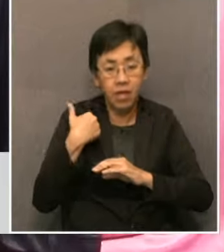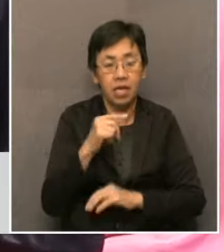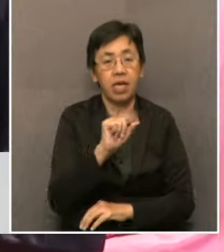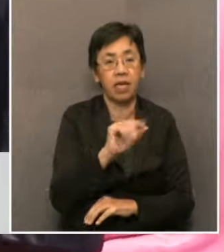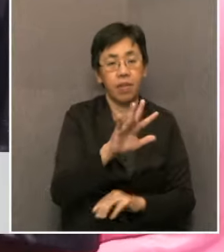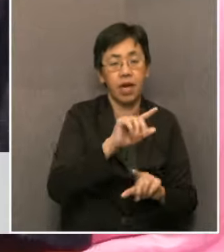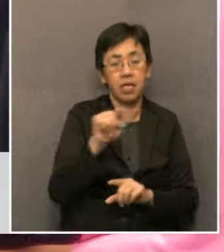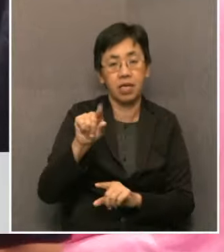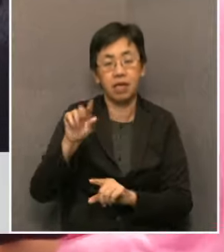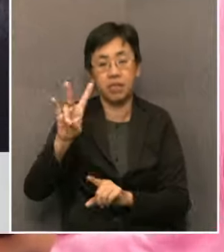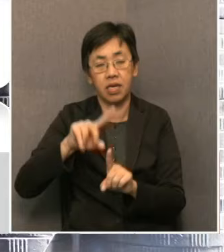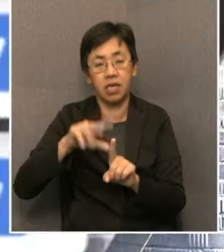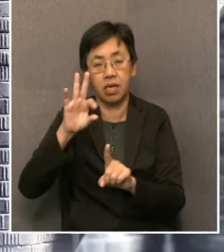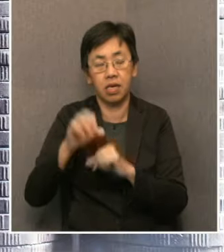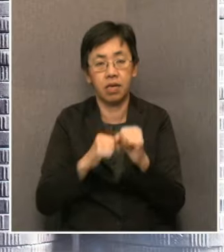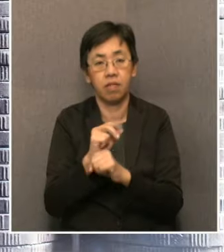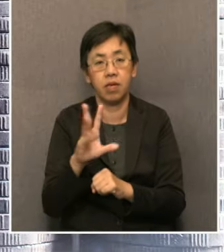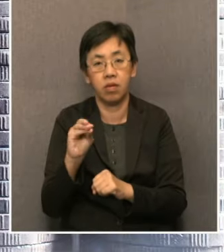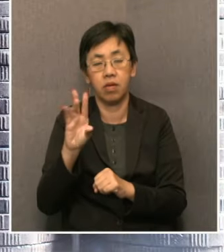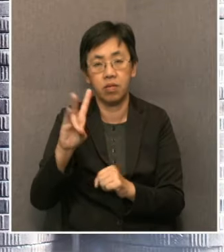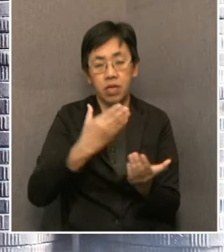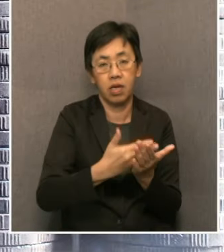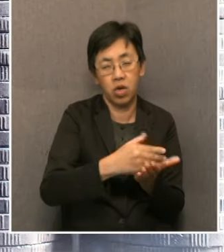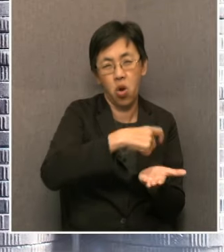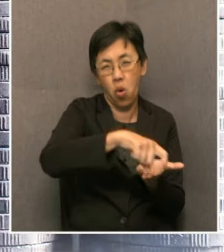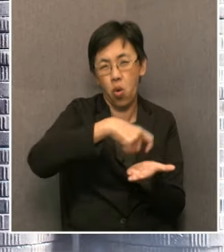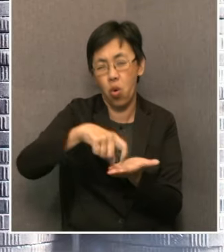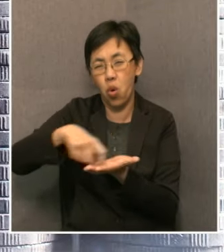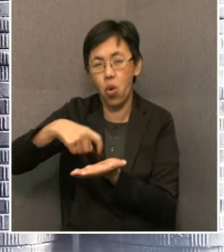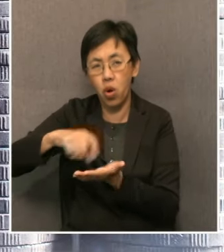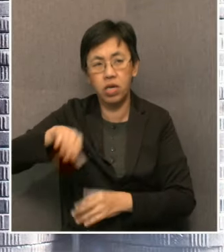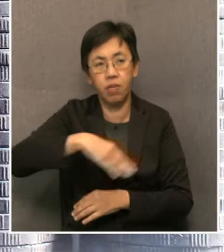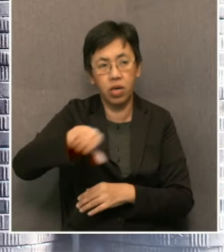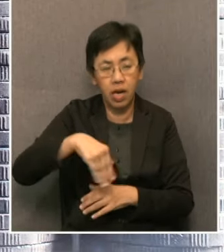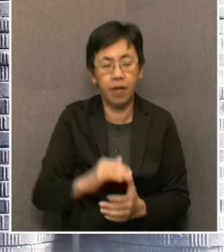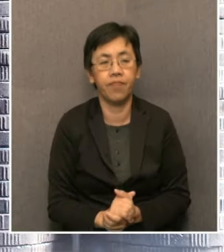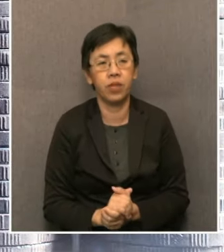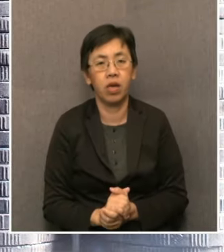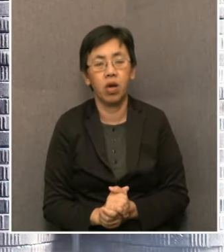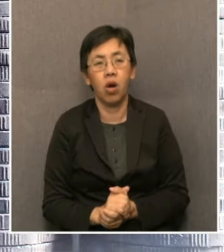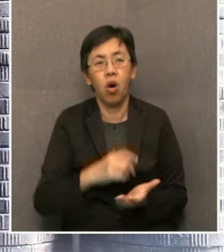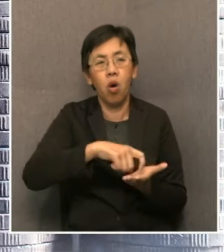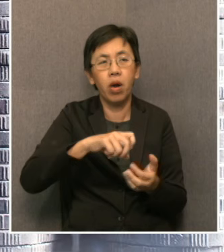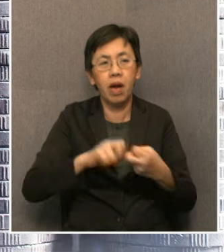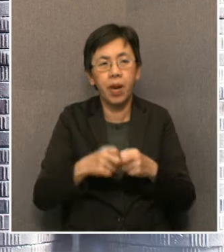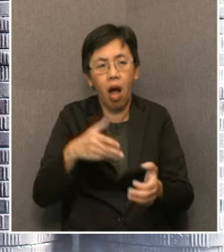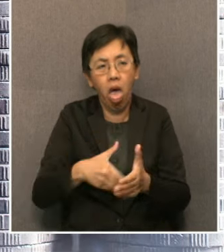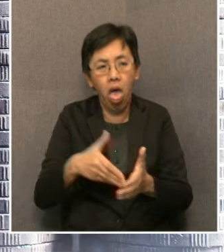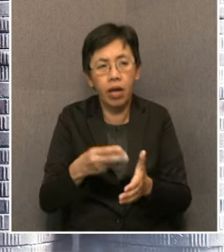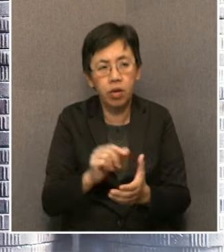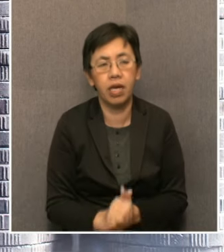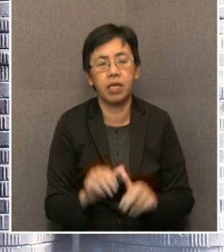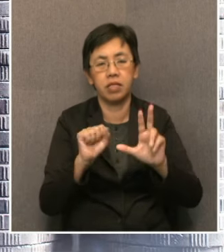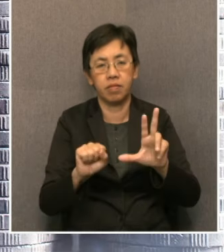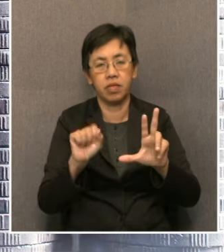-27 กนยายน 2567 ที่ผ่านมาพบวาโอนเงินไม่สำเร็จจำนวน 3